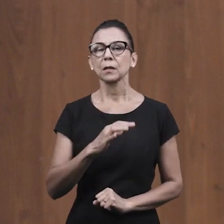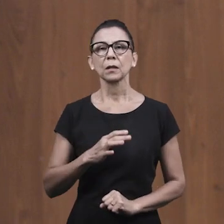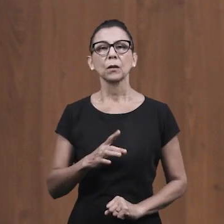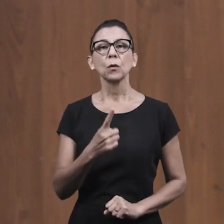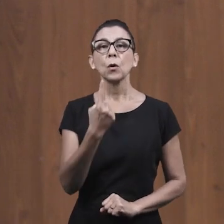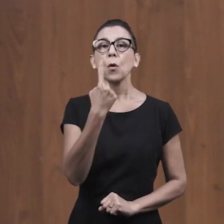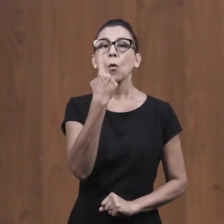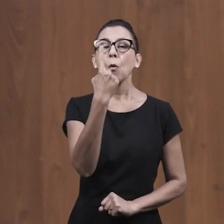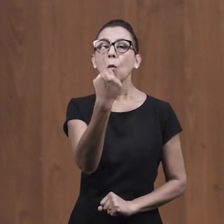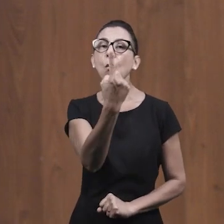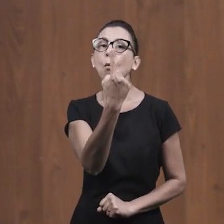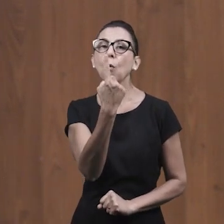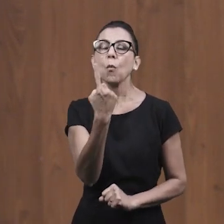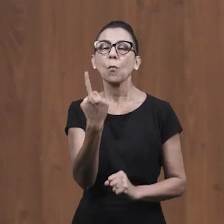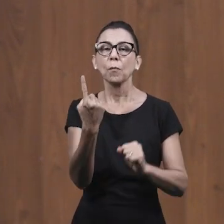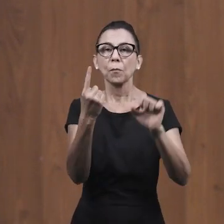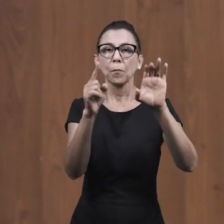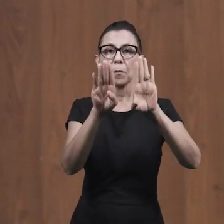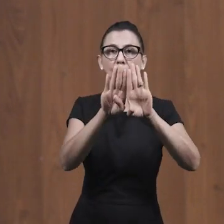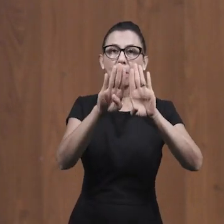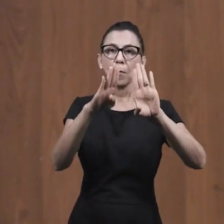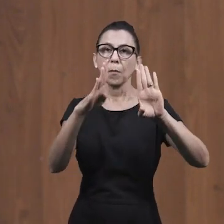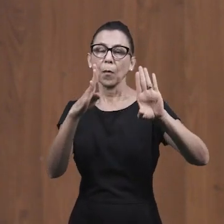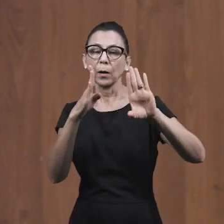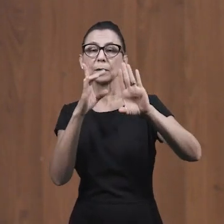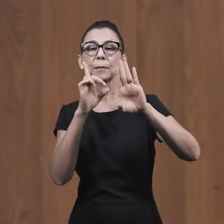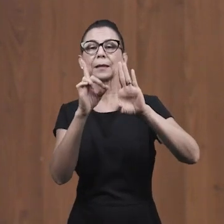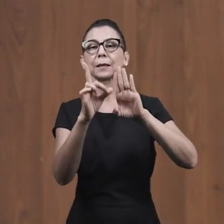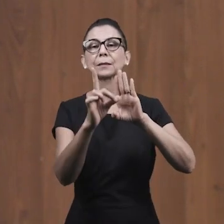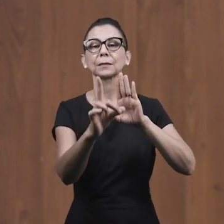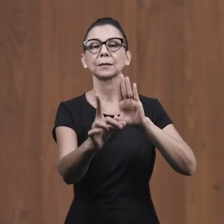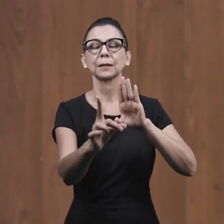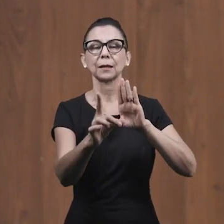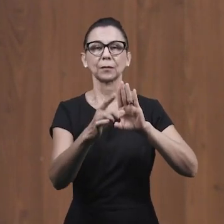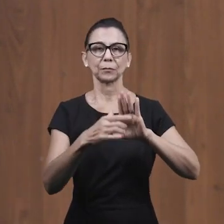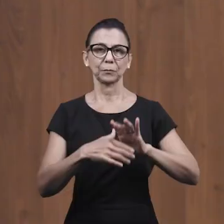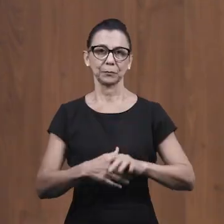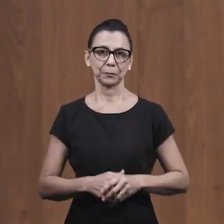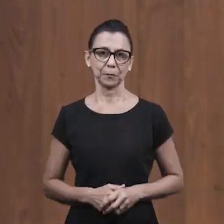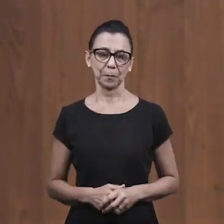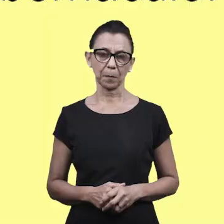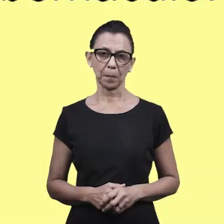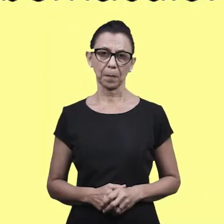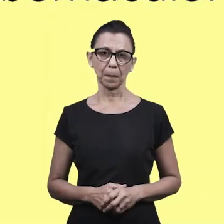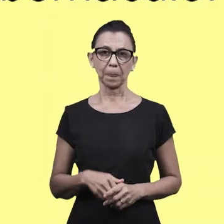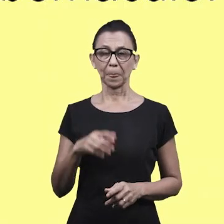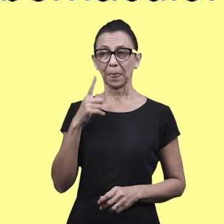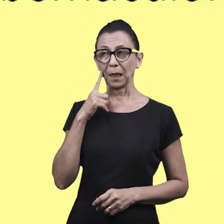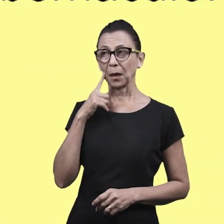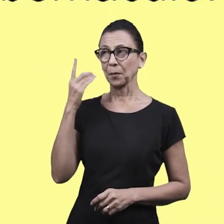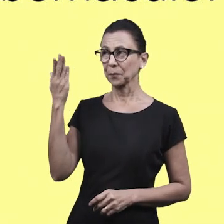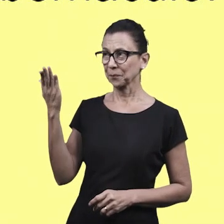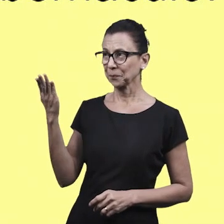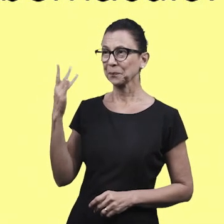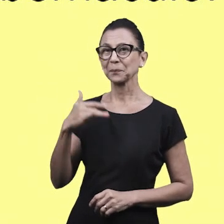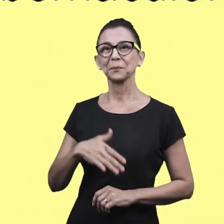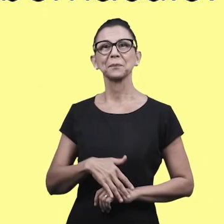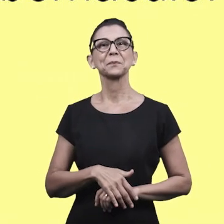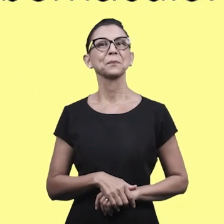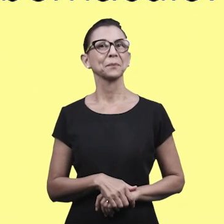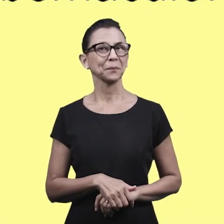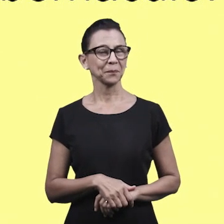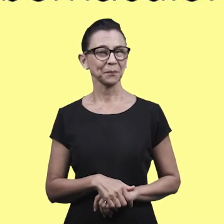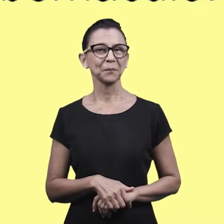une porte d'entrée, une seule porte d'accès à l'intérieur du tabernacle. Comme ici, vous pouvez voir